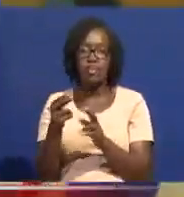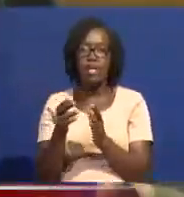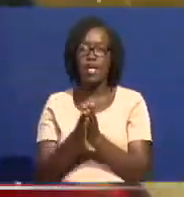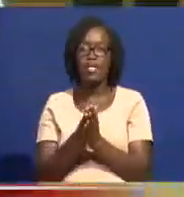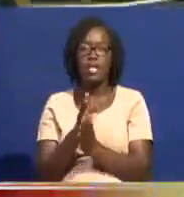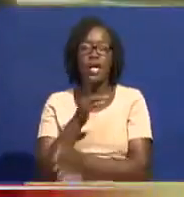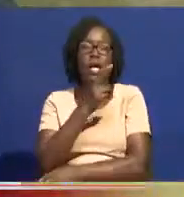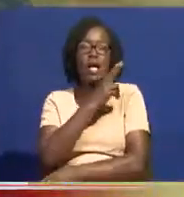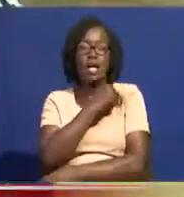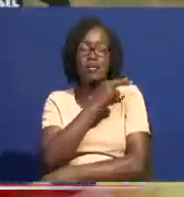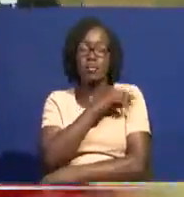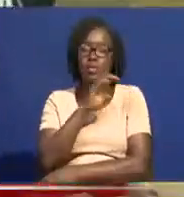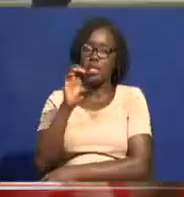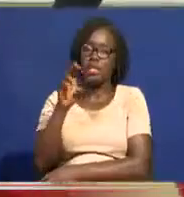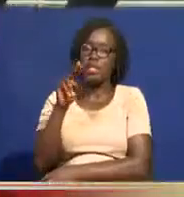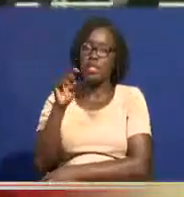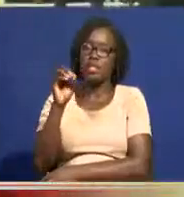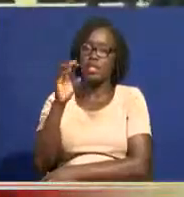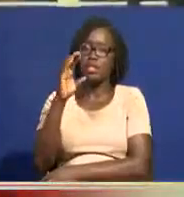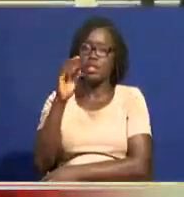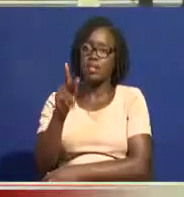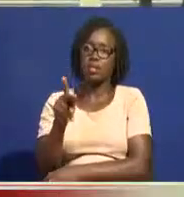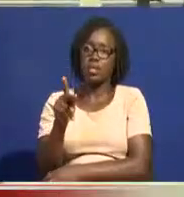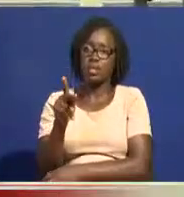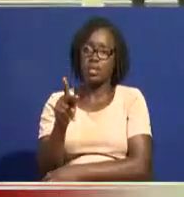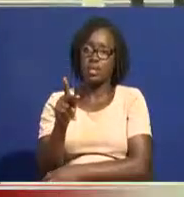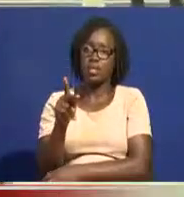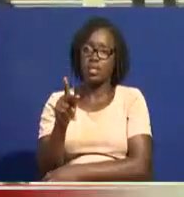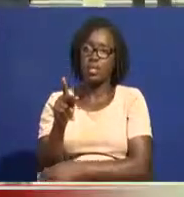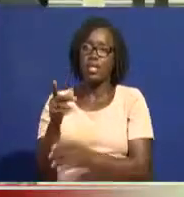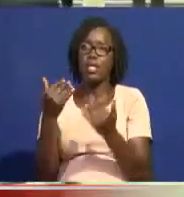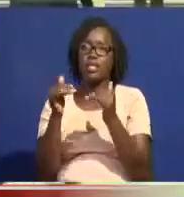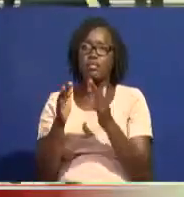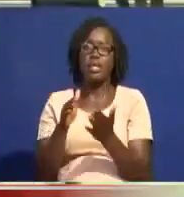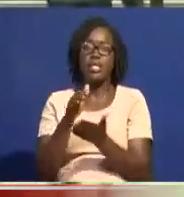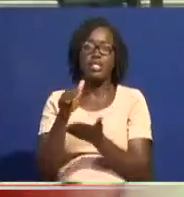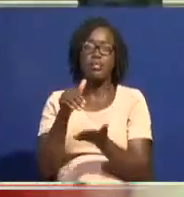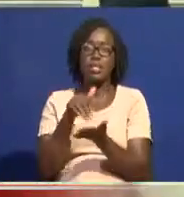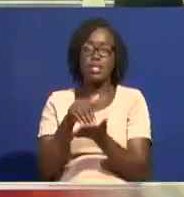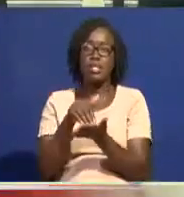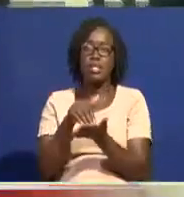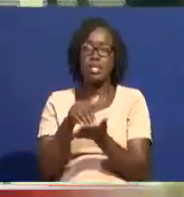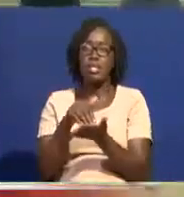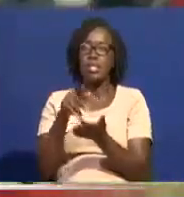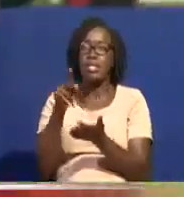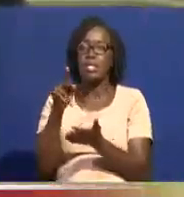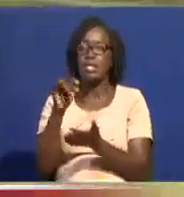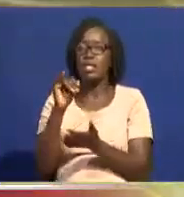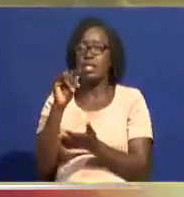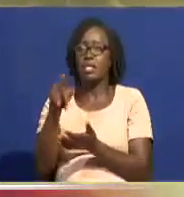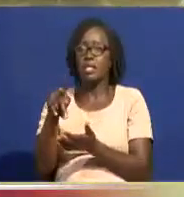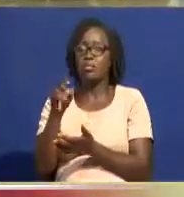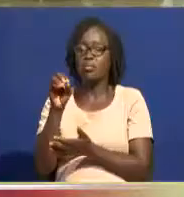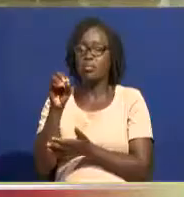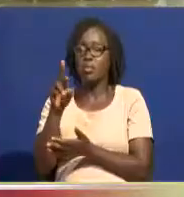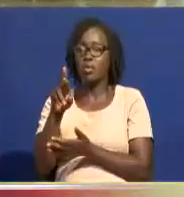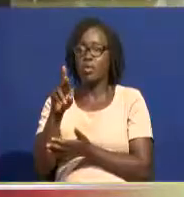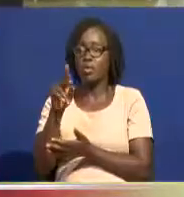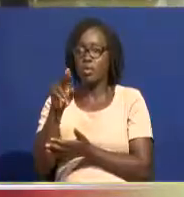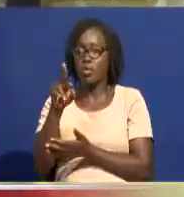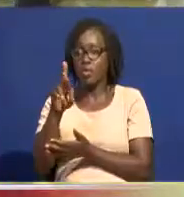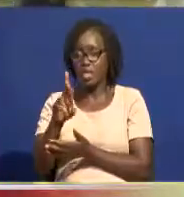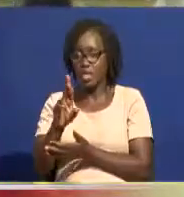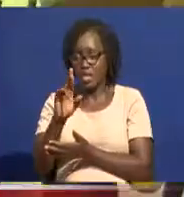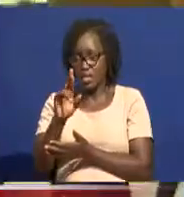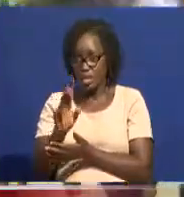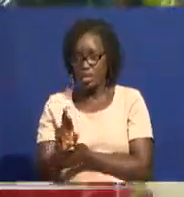Mugeni. Waandalizi ni Brian Meli na Kelvin Kipkosgei, huku wachezaji wa katikati wakiwa Simon Kipkoril, Brian Kamonde, Wilson